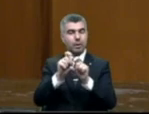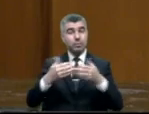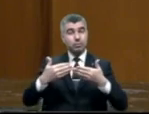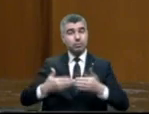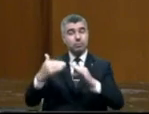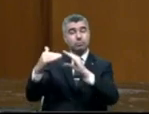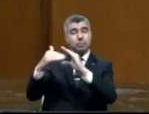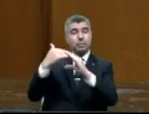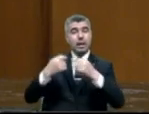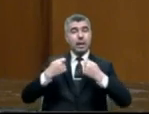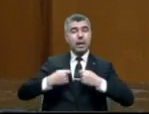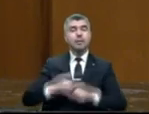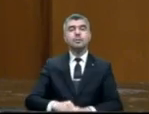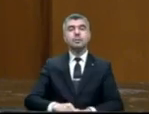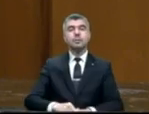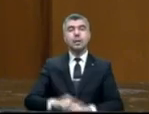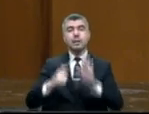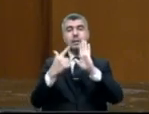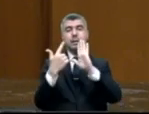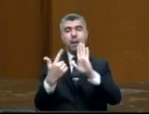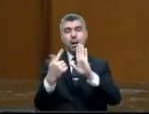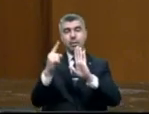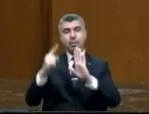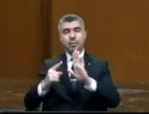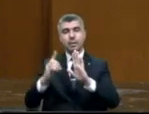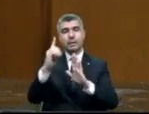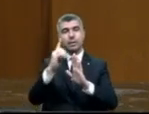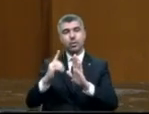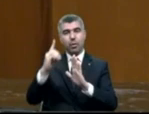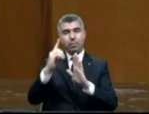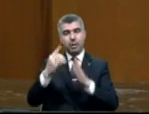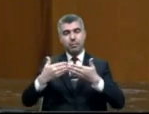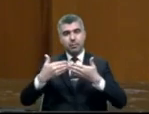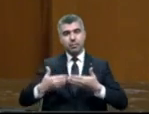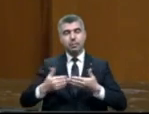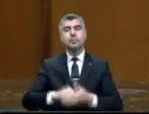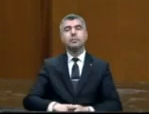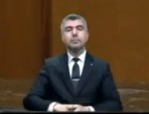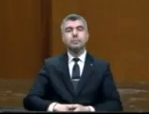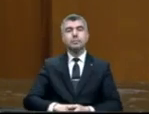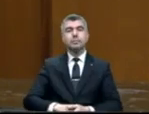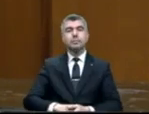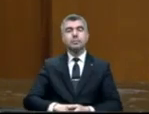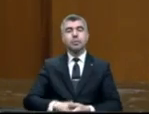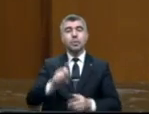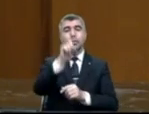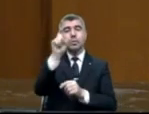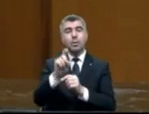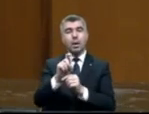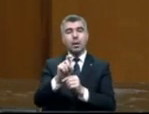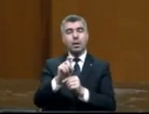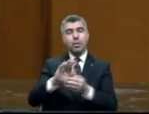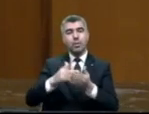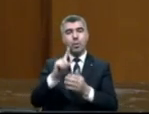التي توصلت بها الرئاسة من 7 جنبير 2022 إلى تاريخه فهي كالتالي: الأسئلة